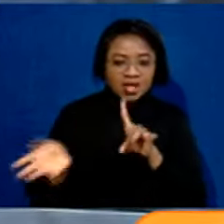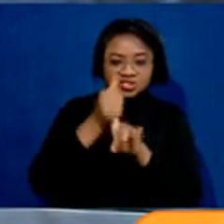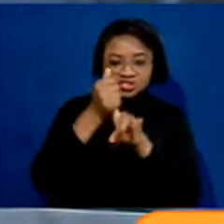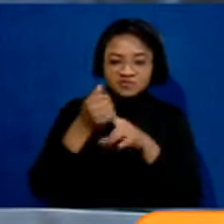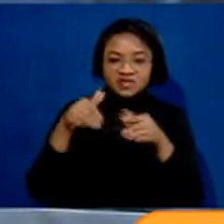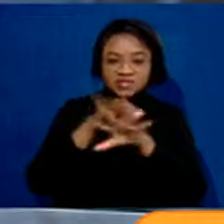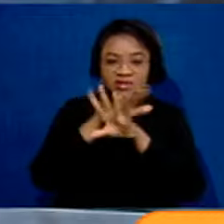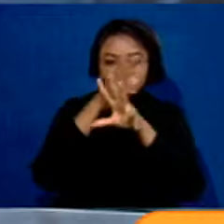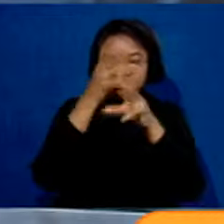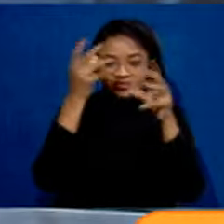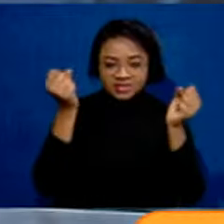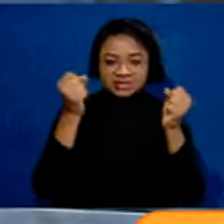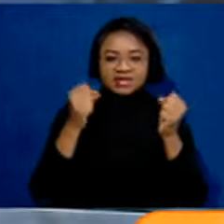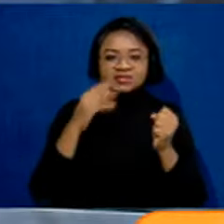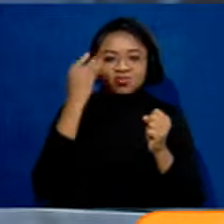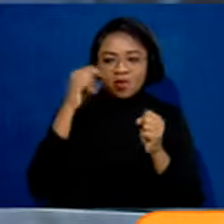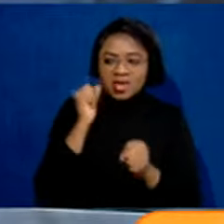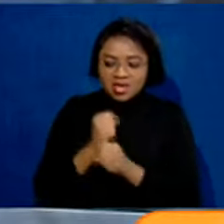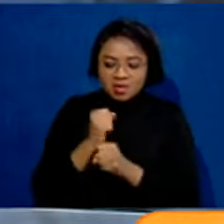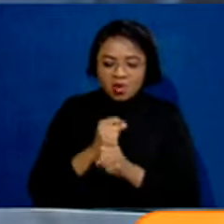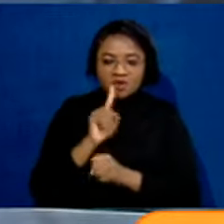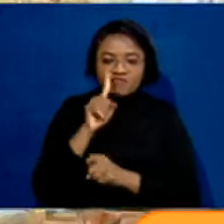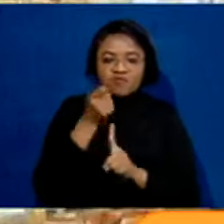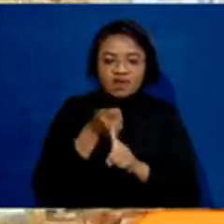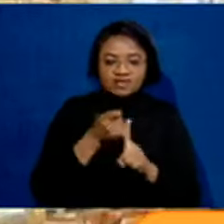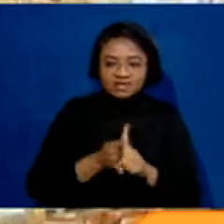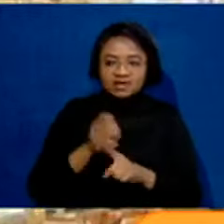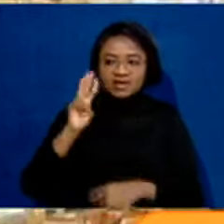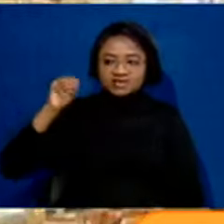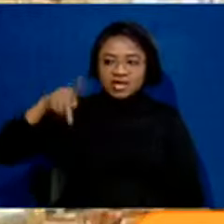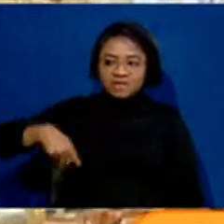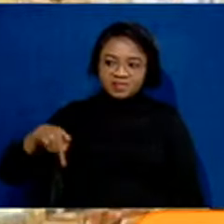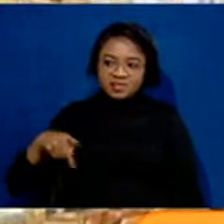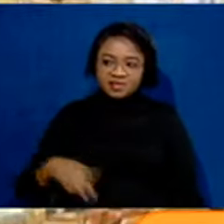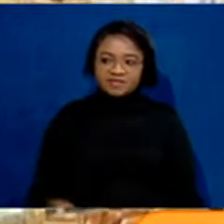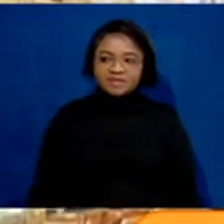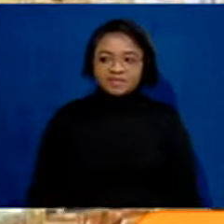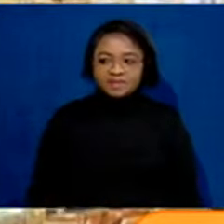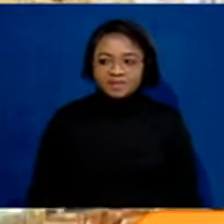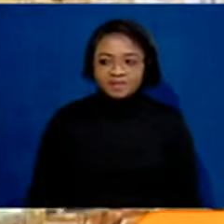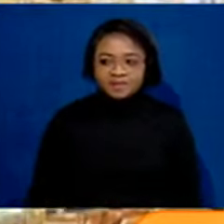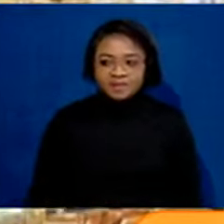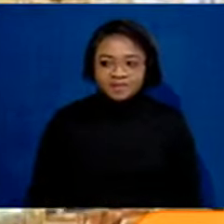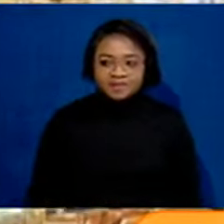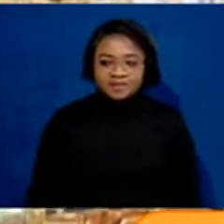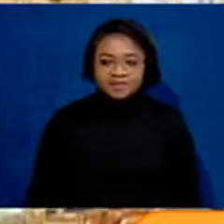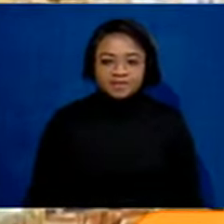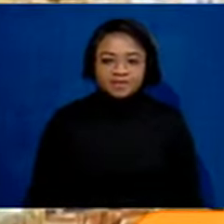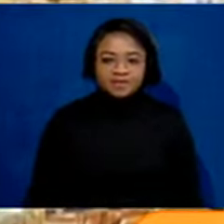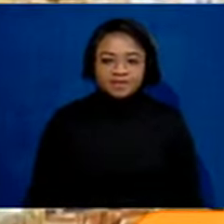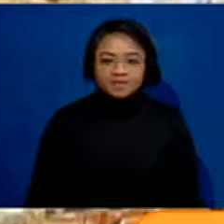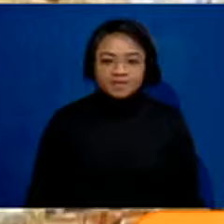kama mbunge wa Mathira kwa muhula mmoja. To the best of my judgment.